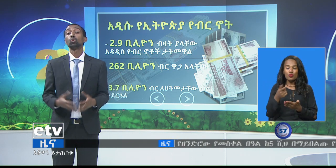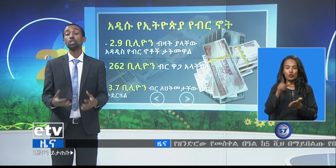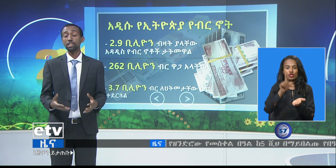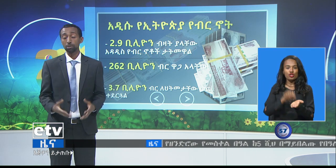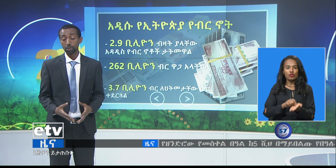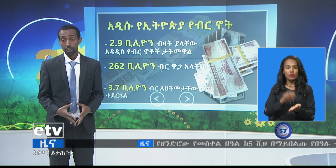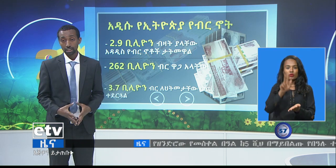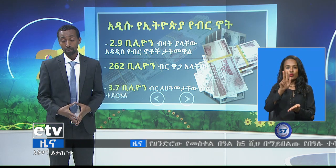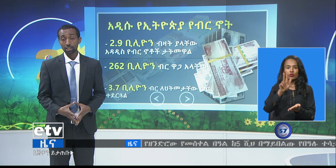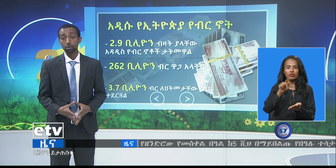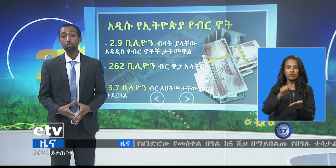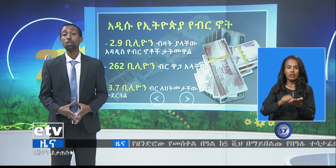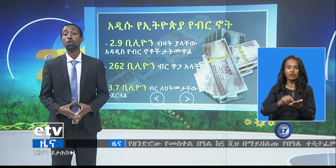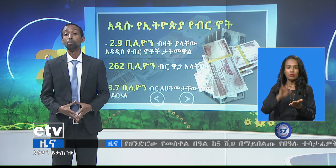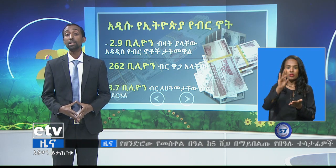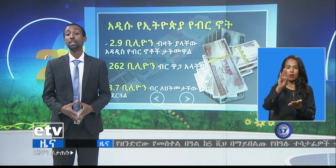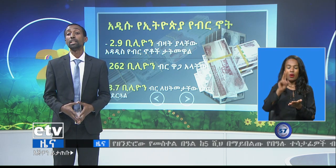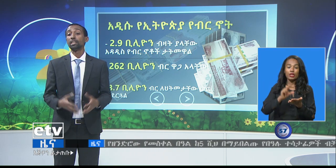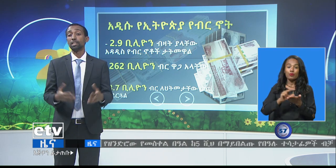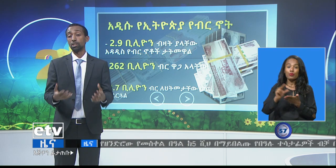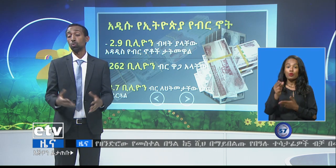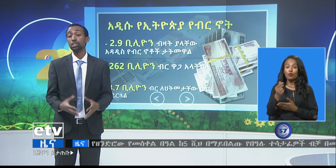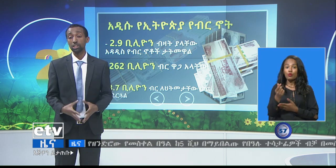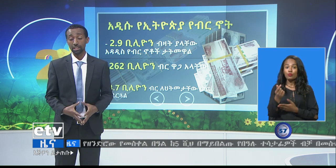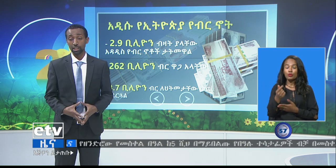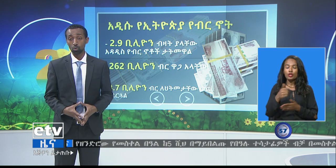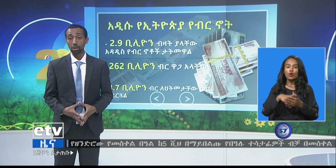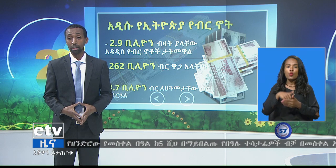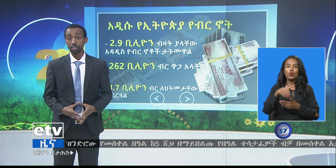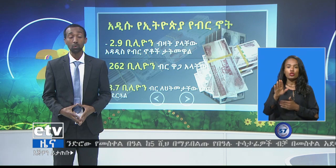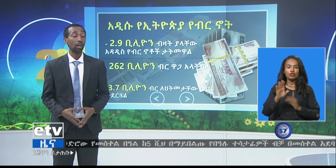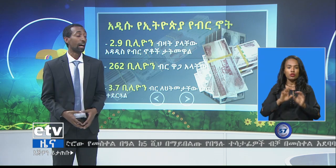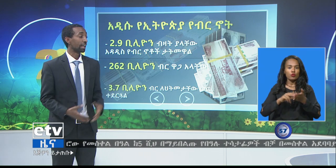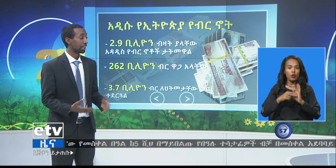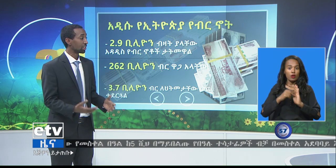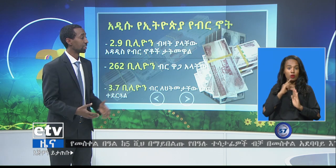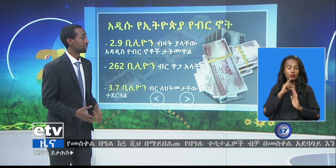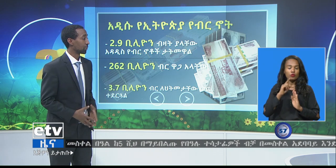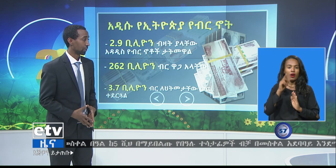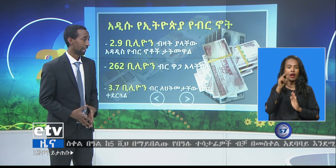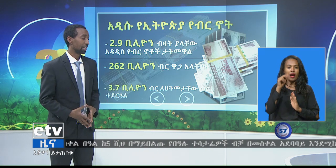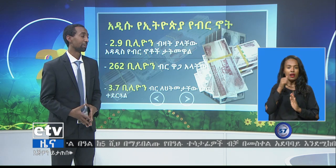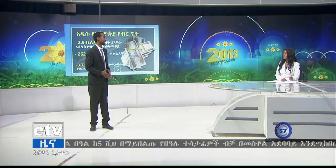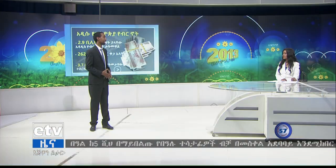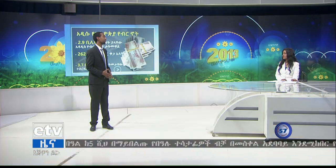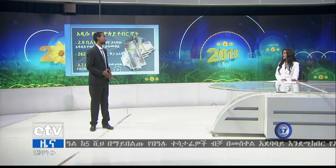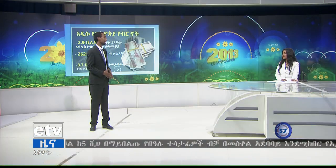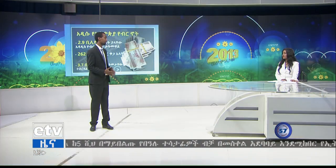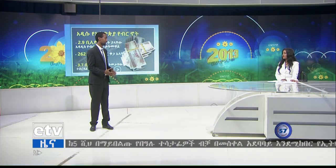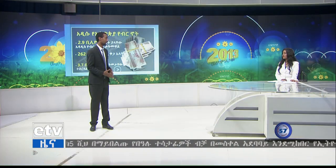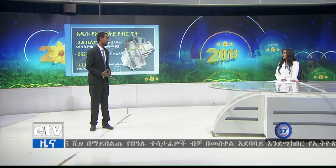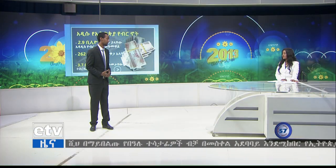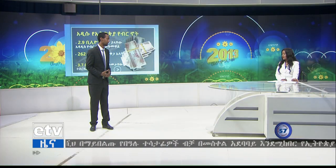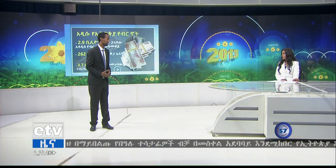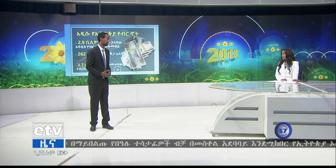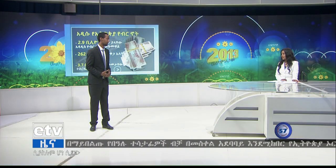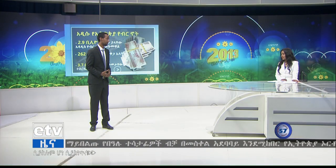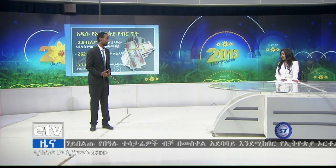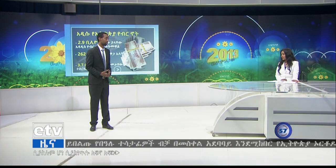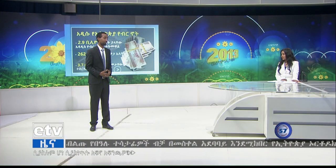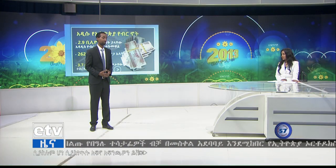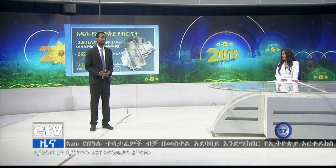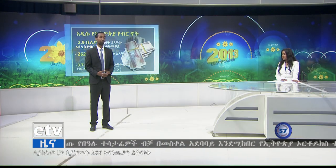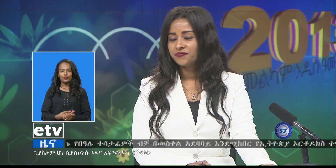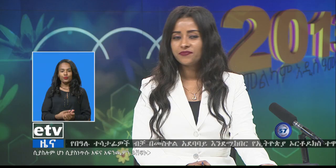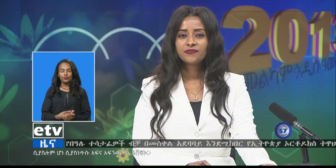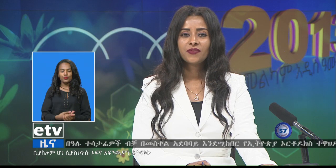ህትመትም 3.7 ቢሊዮን ብር ወጪ ተደርጓል ማለት ነው። አልጋነሽ፣ ለጊዜው ያለኝ መረጃ ይህን ይመስላል። አመሰግናለሁኝ።